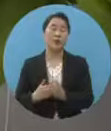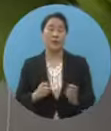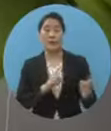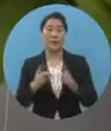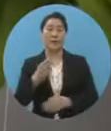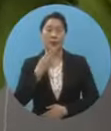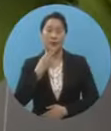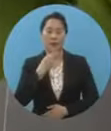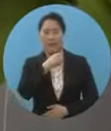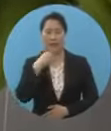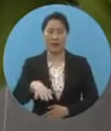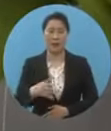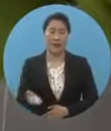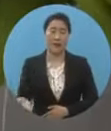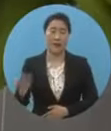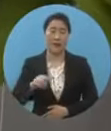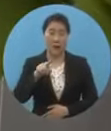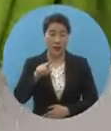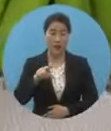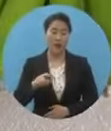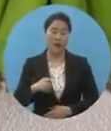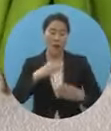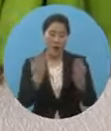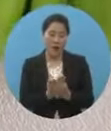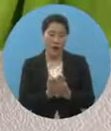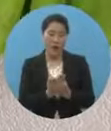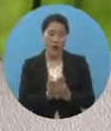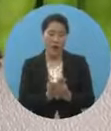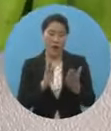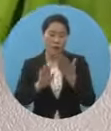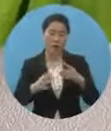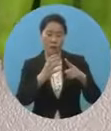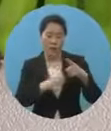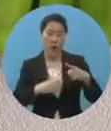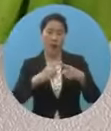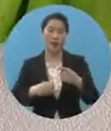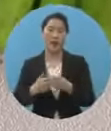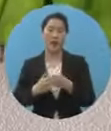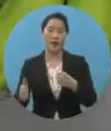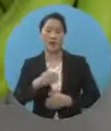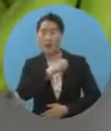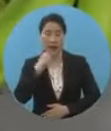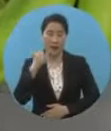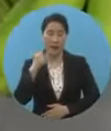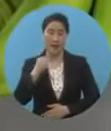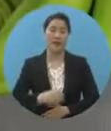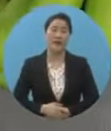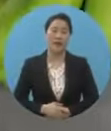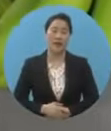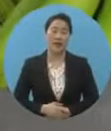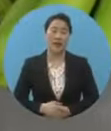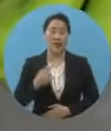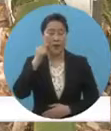품질이 떨어지지만 이건 농가는 충분히 익혀서 따기 때문에 신선도와 만 모두 우수에 없어서 못 팔